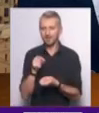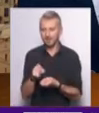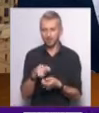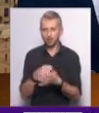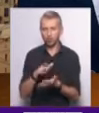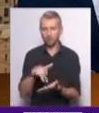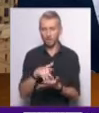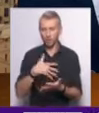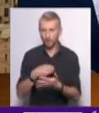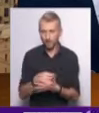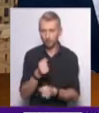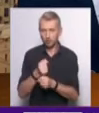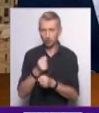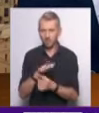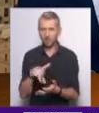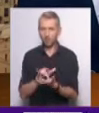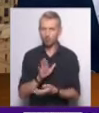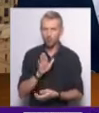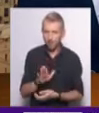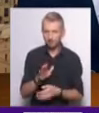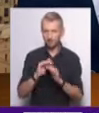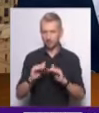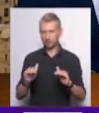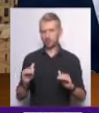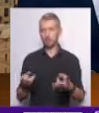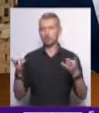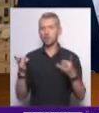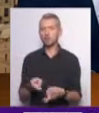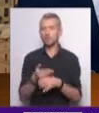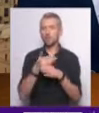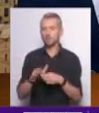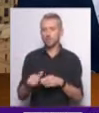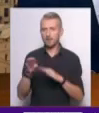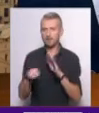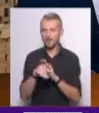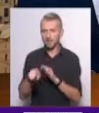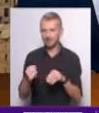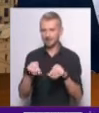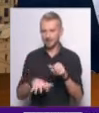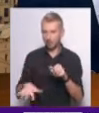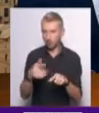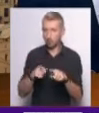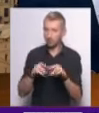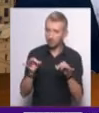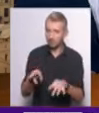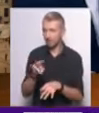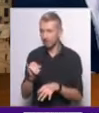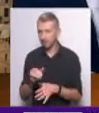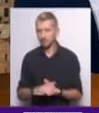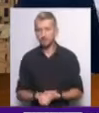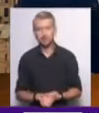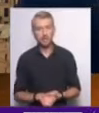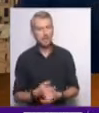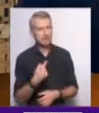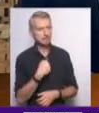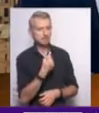комунальної власності і зробити їх комунальними дитячими садочками, необхідно виділити під них землю. Це так чи ні? Мені